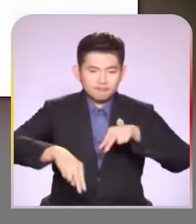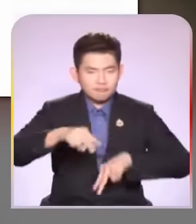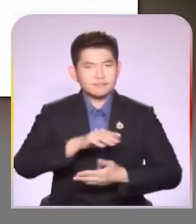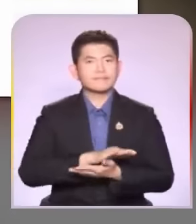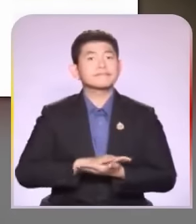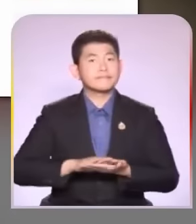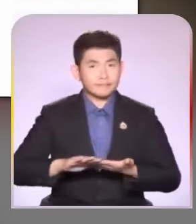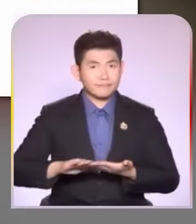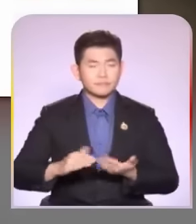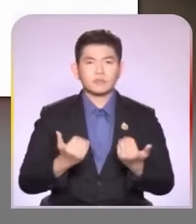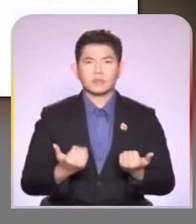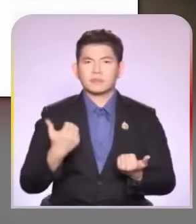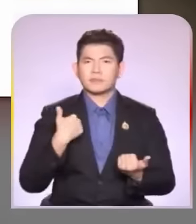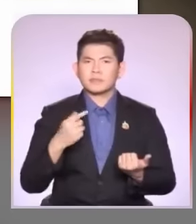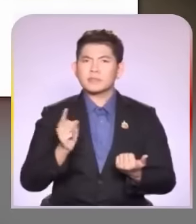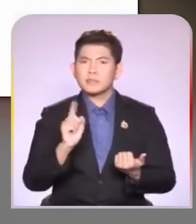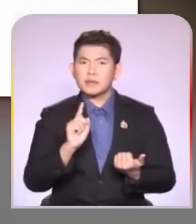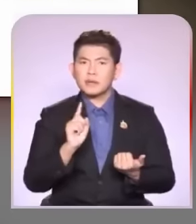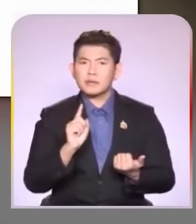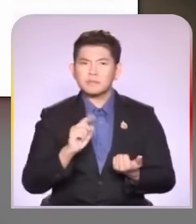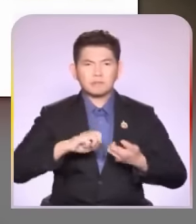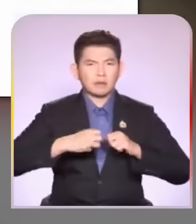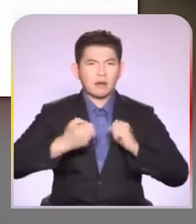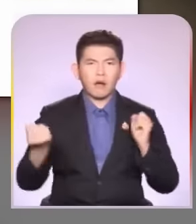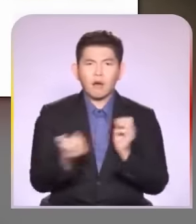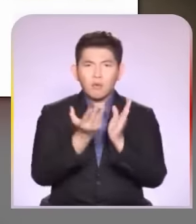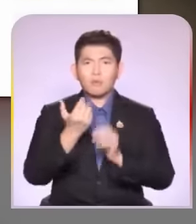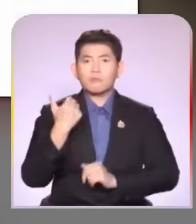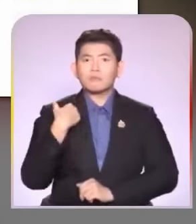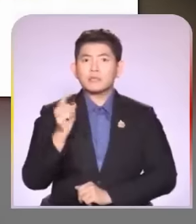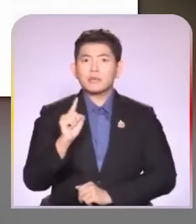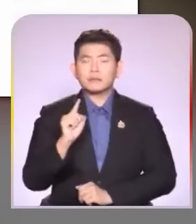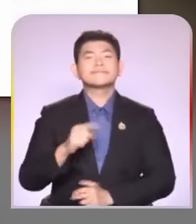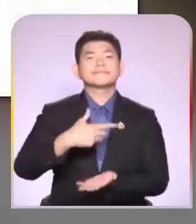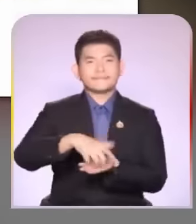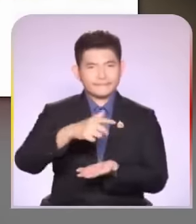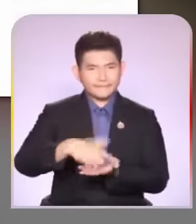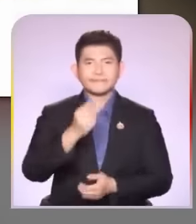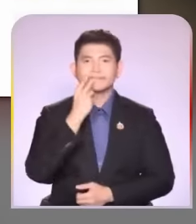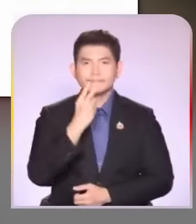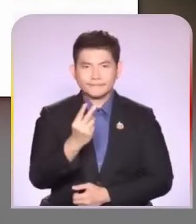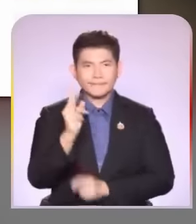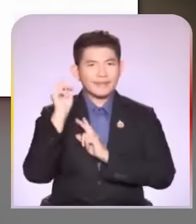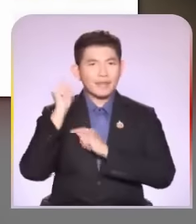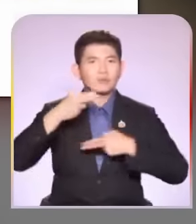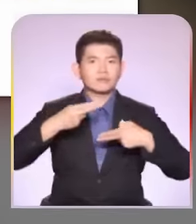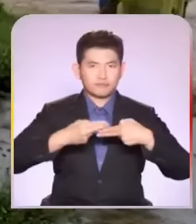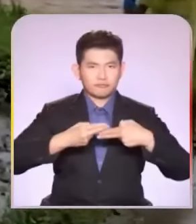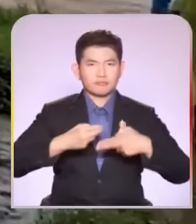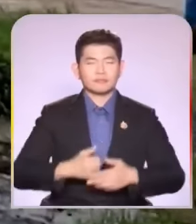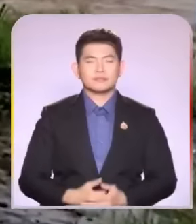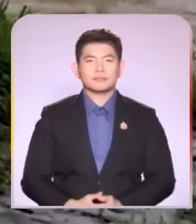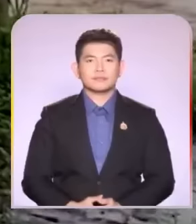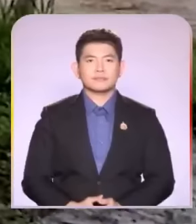แล้วซึ่งวันนี้มีพื้นที่ไหนบ้างนะคะที่ได้รับผลกระทบและกำลังเดือดร้อนอยู่เดี๋ยวเราจะมาไล่เรียงกันในช่วงของข่าวเย็นประเด็นร้อนค่ะ